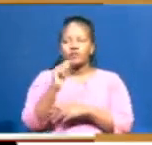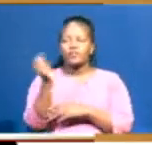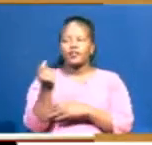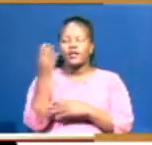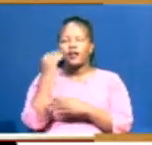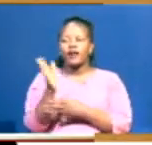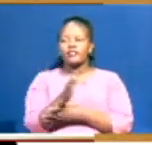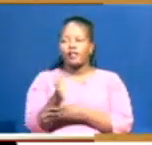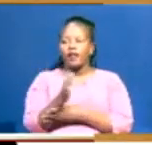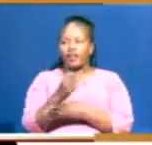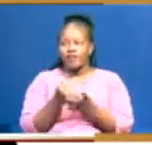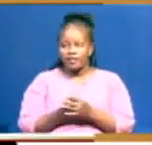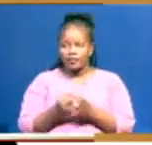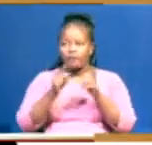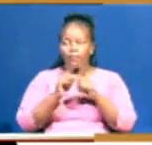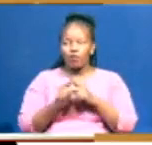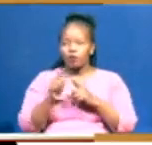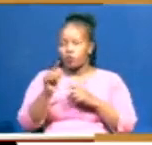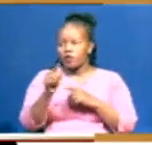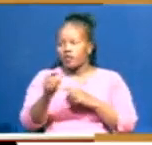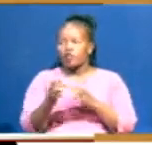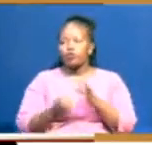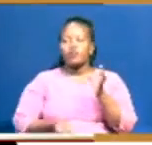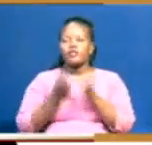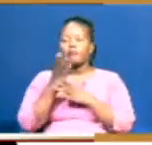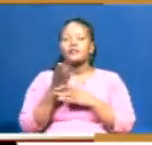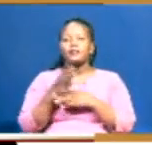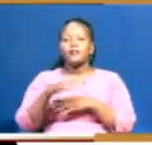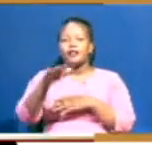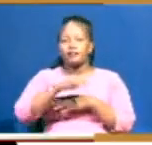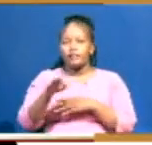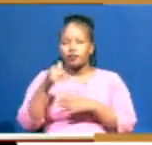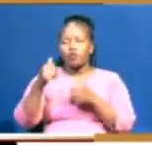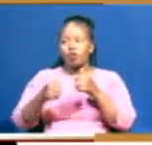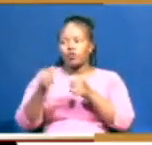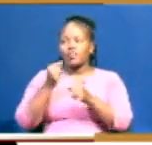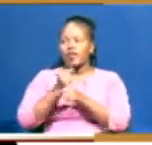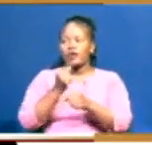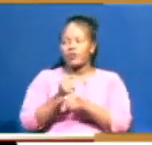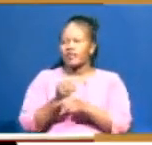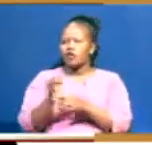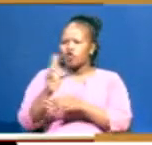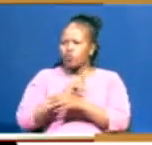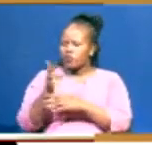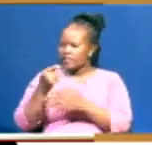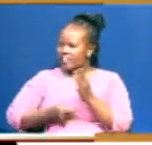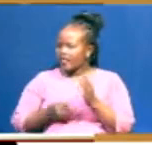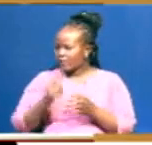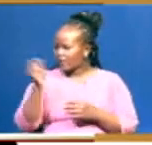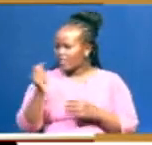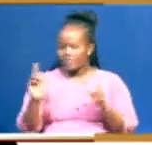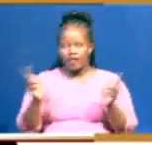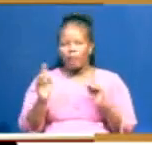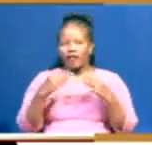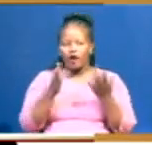And they are going to establish the facilities that they are going to do, not using our taxes, not using our borrowed money,